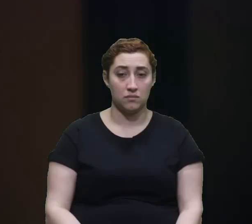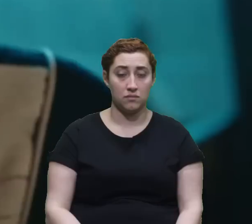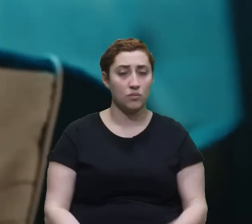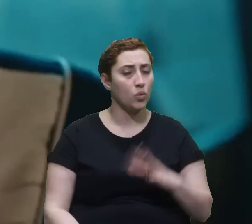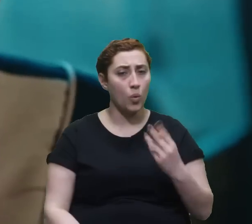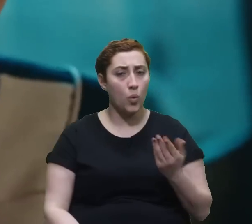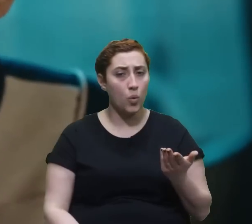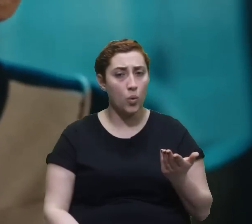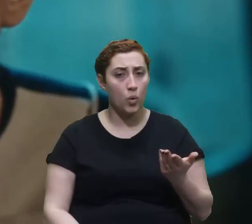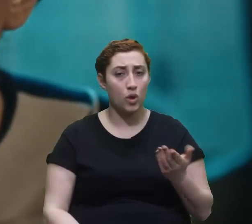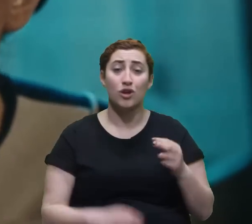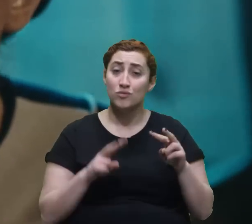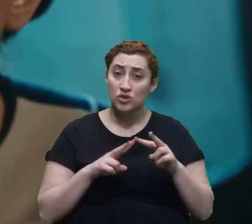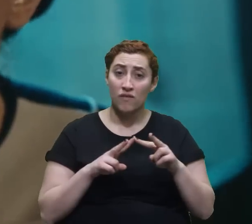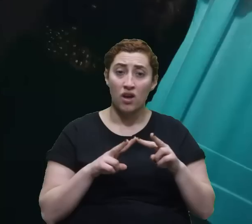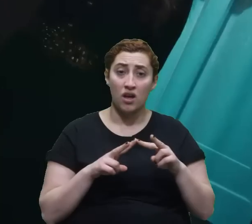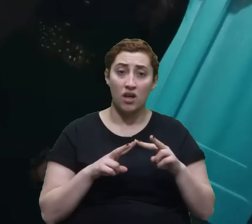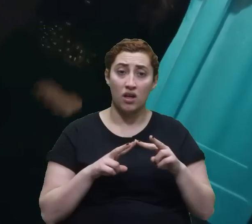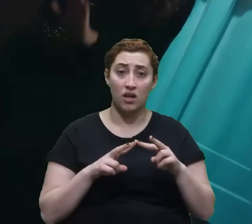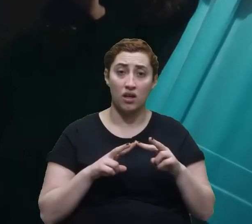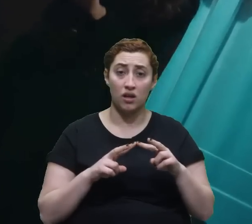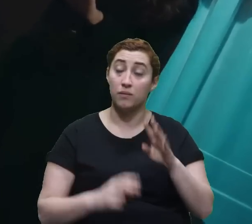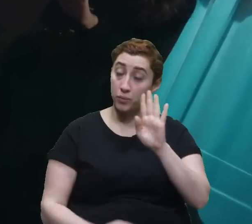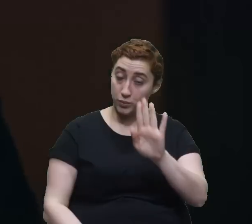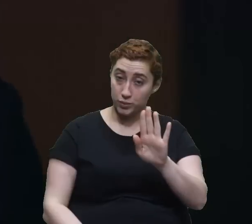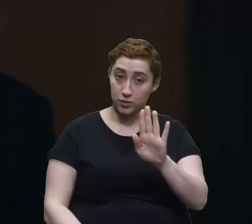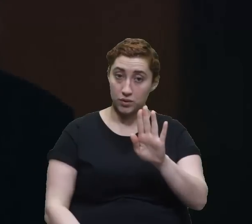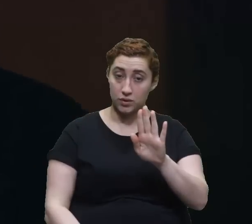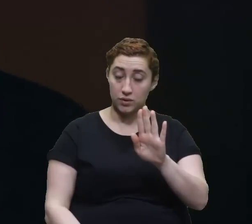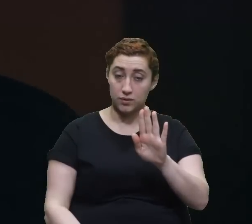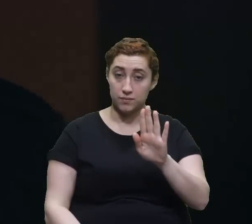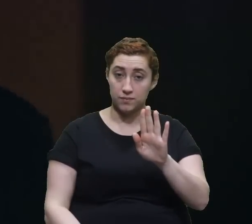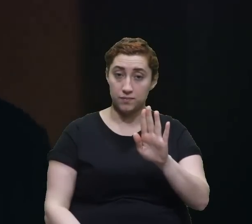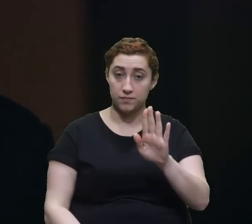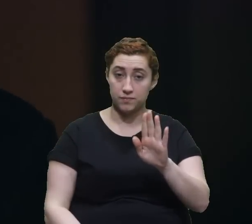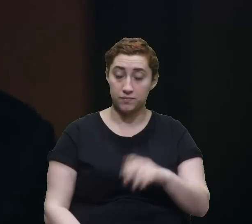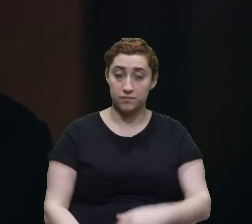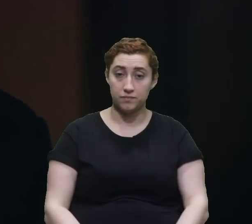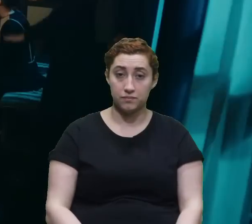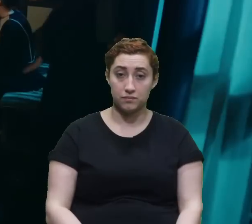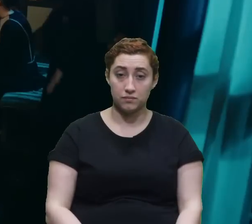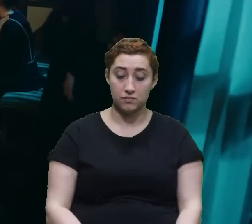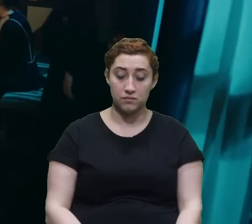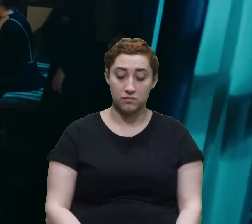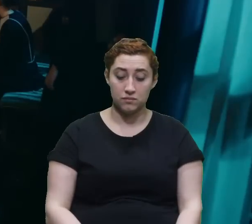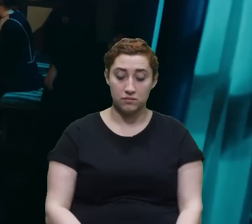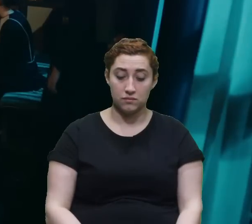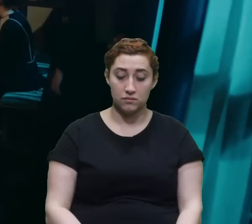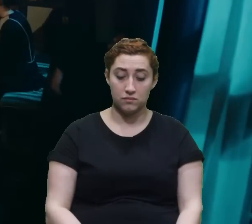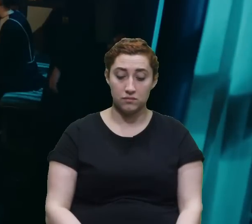Ne oluyor burada? Mustafa. Dur. Mustafa durdu Farah divanda.